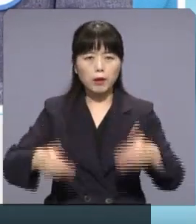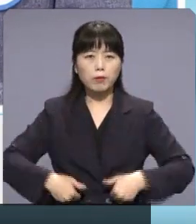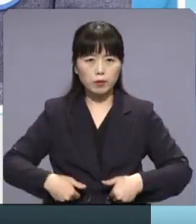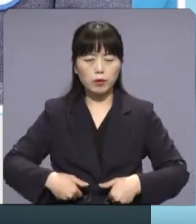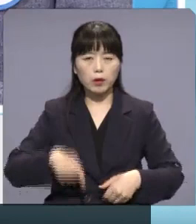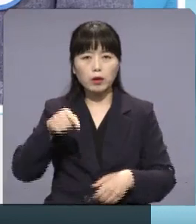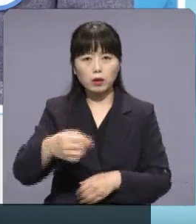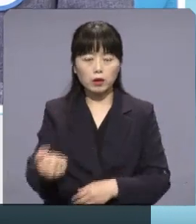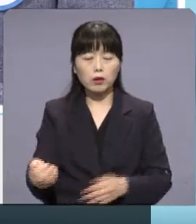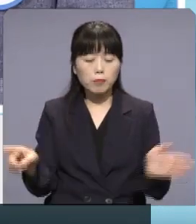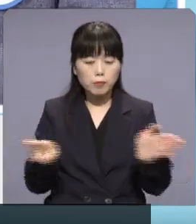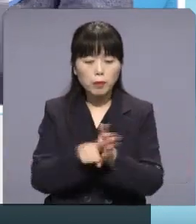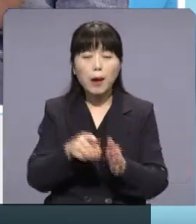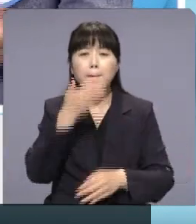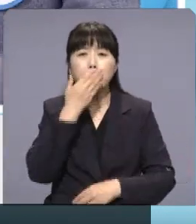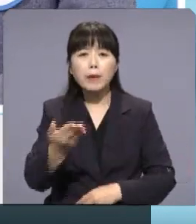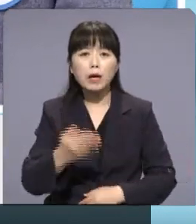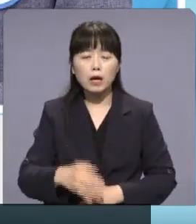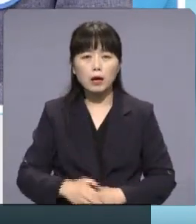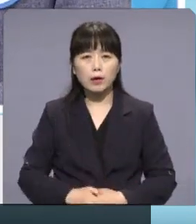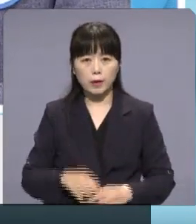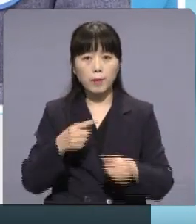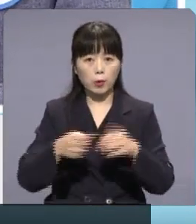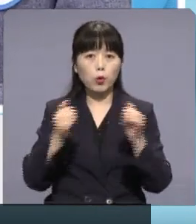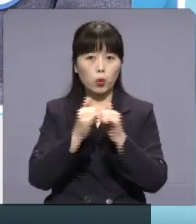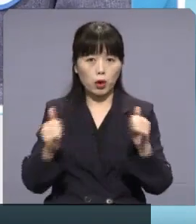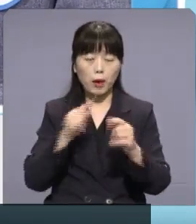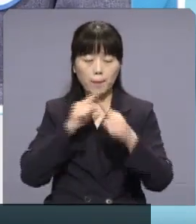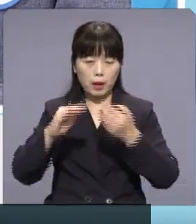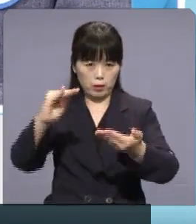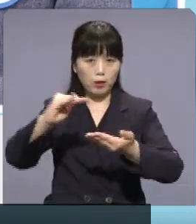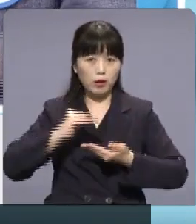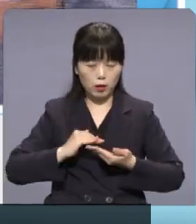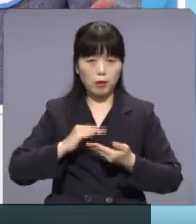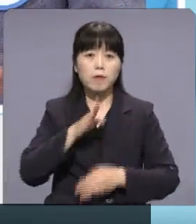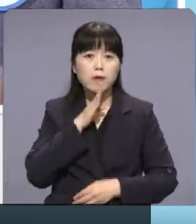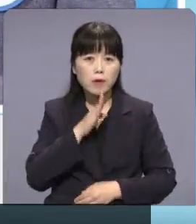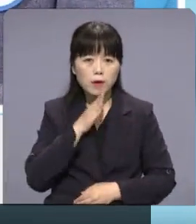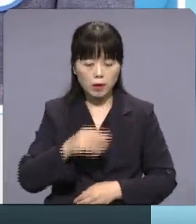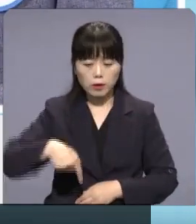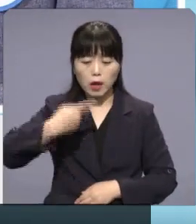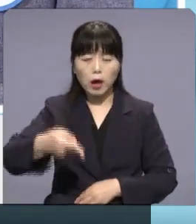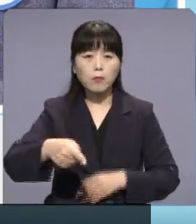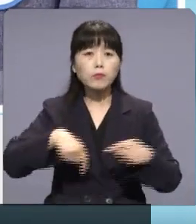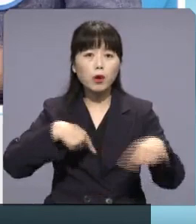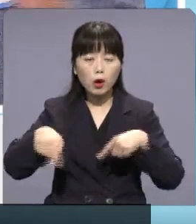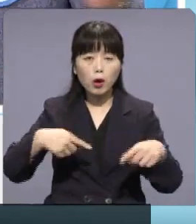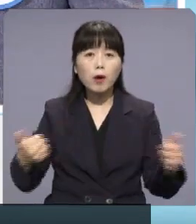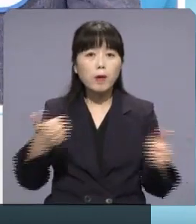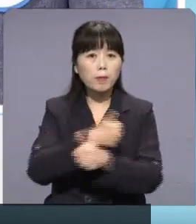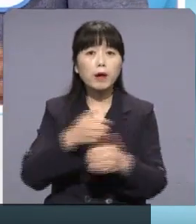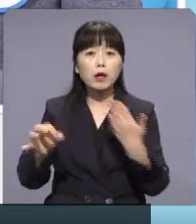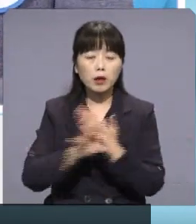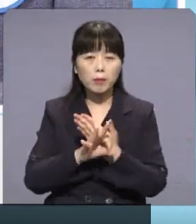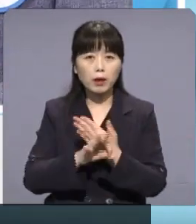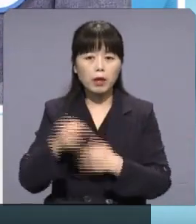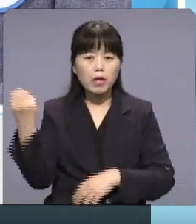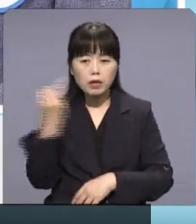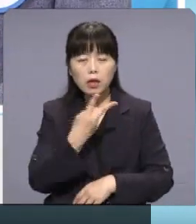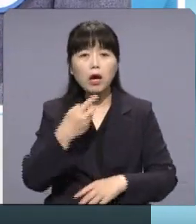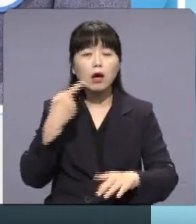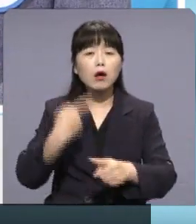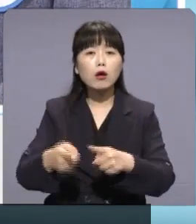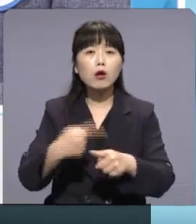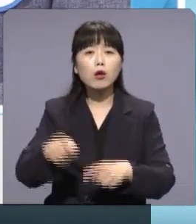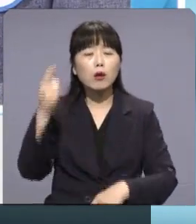믿을 수가 있지 않겠습니까? 김성환 평론가님 말씀 잘 해주셨듯이 또 다음번에 정권 바뀌면 또 다른 해석을 할 겁니까?